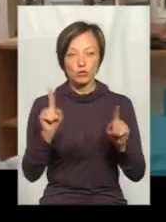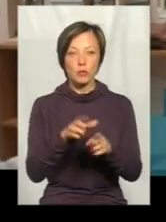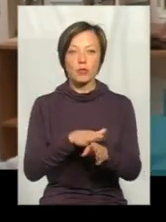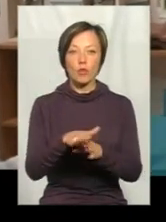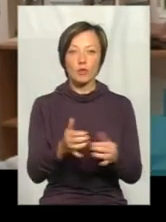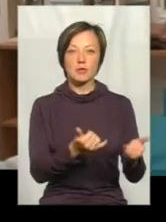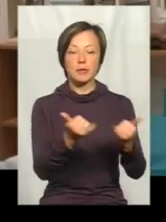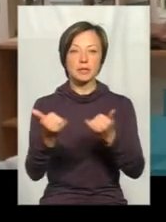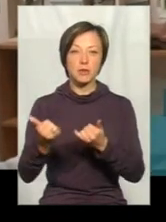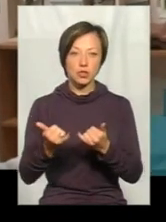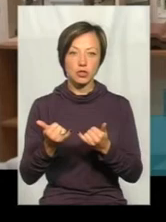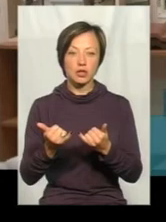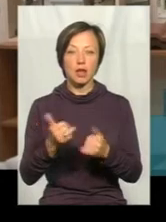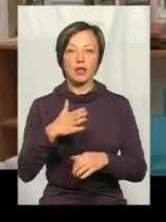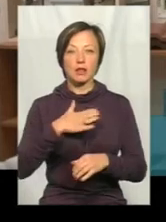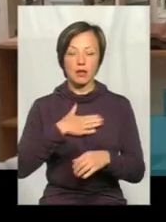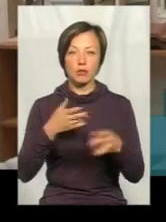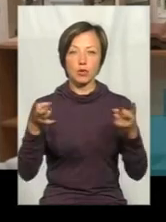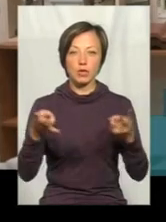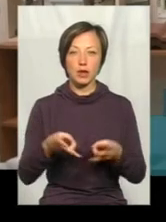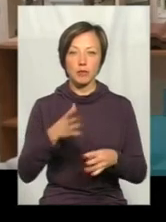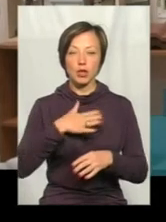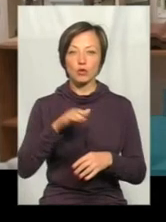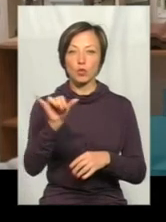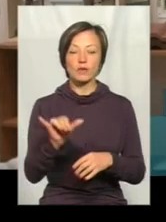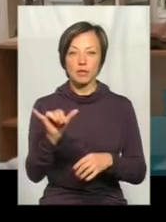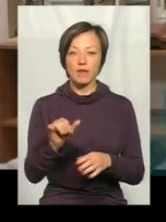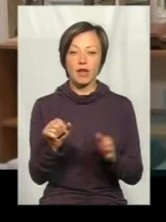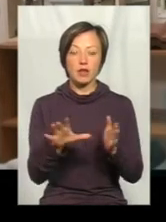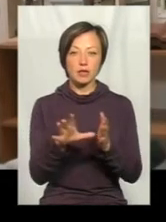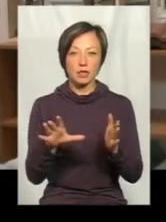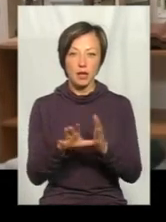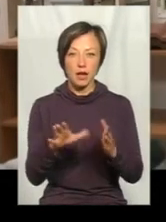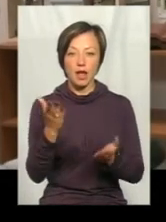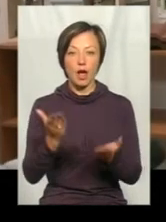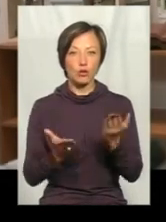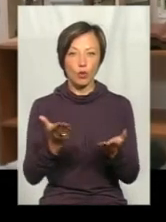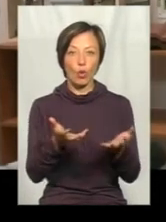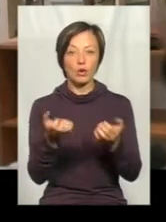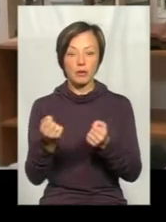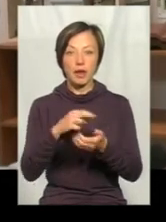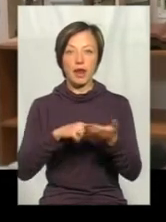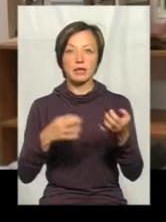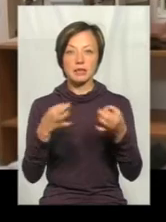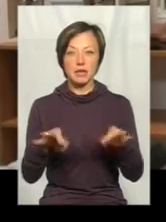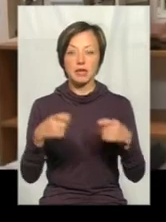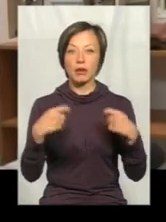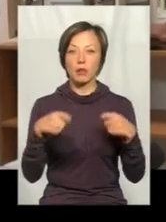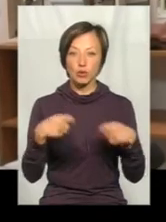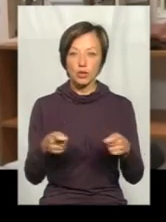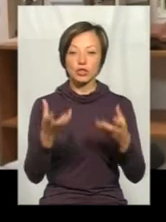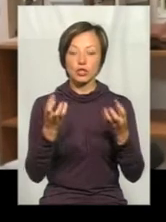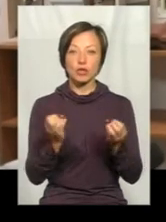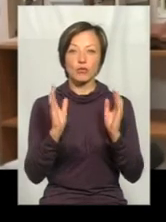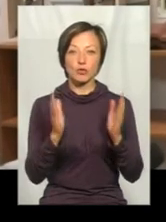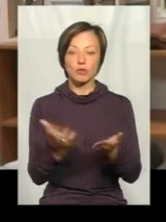повністю забезпечать на потреби нашого університету в електричній енергії, а якщо отримаємо ліцензії на продажу, то ми ще